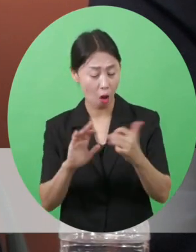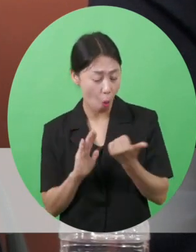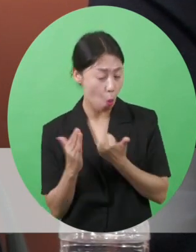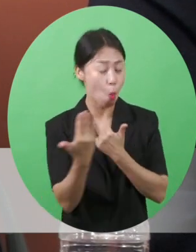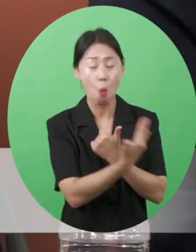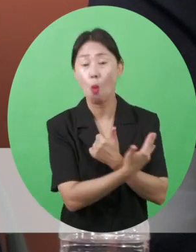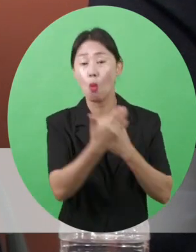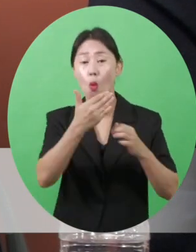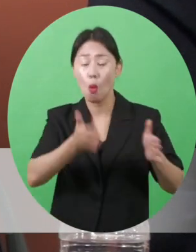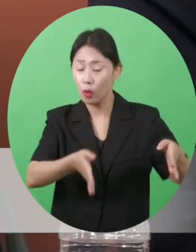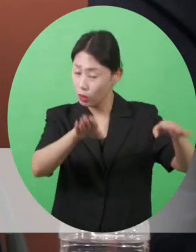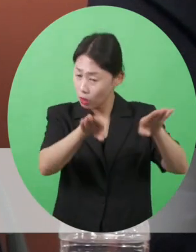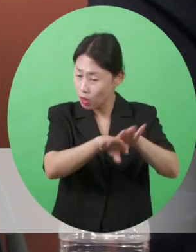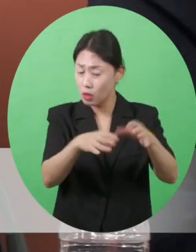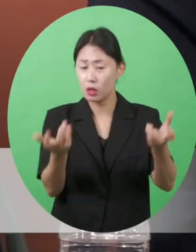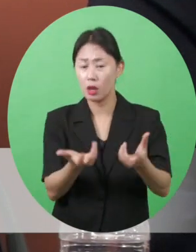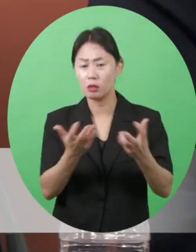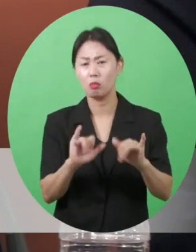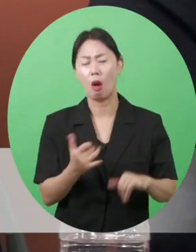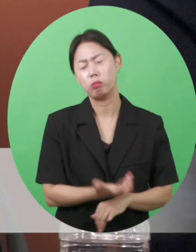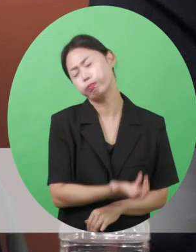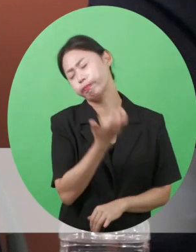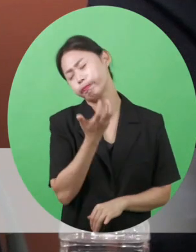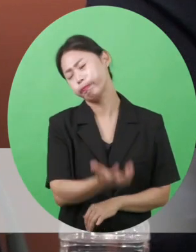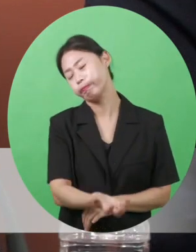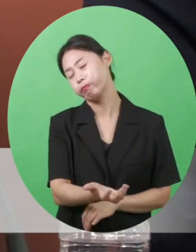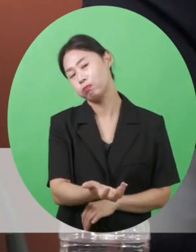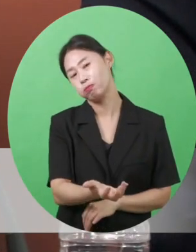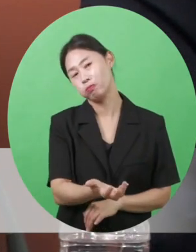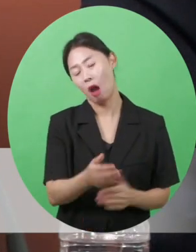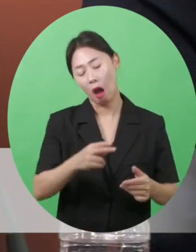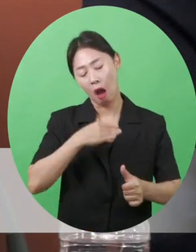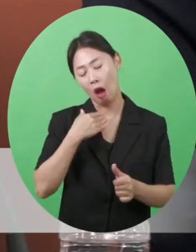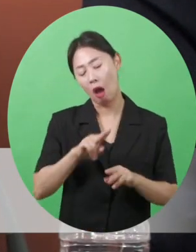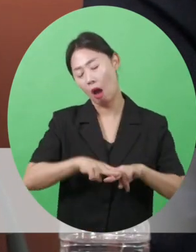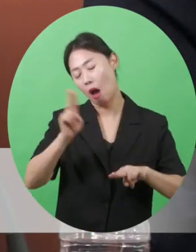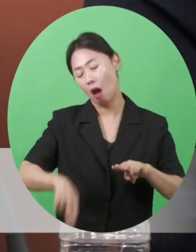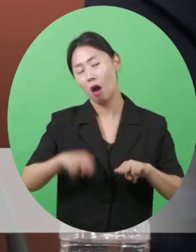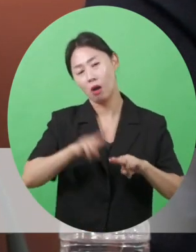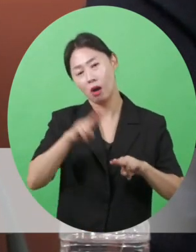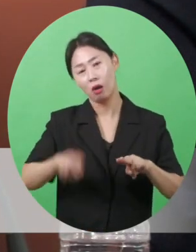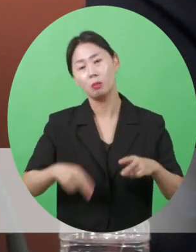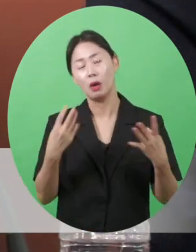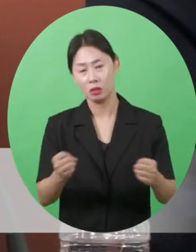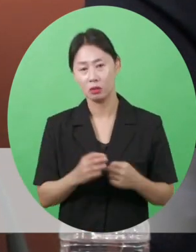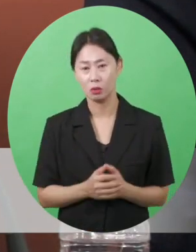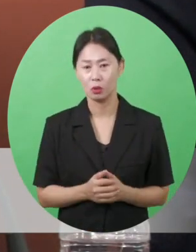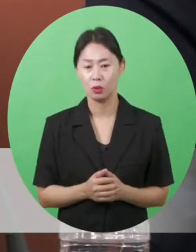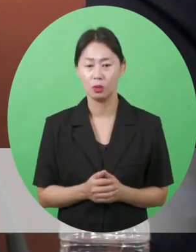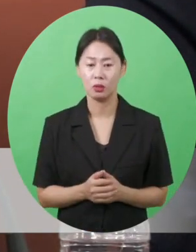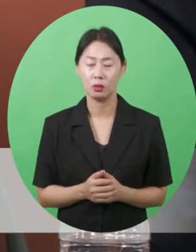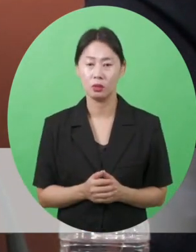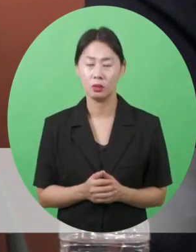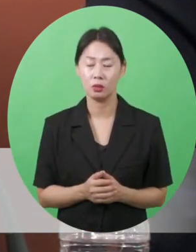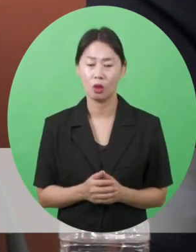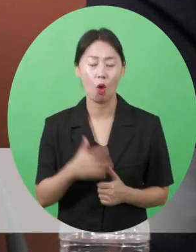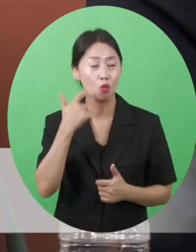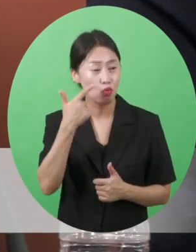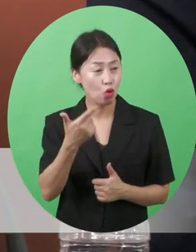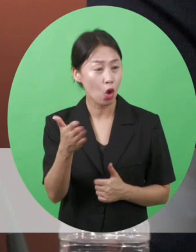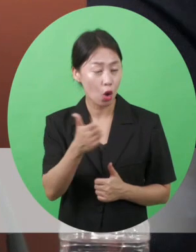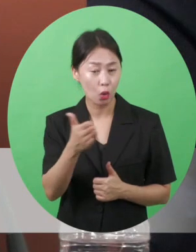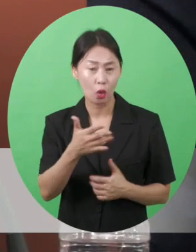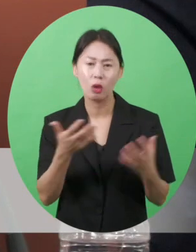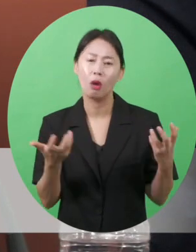기관에서 근무하시는 근무자들의 이직률이 굉장히 높다고 합니다. 실질적으로 이분들이 한 6개월